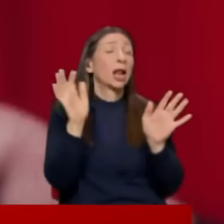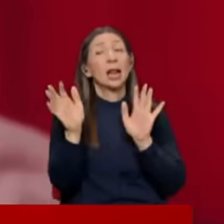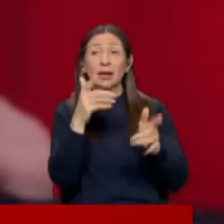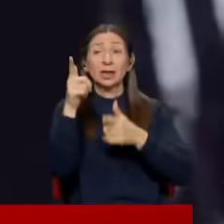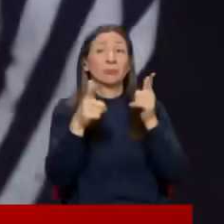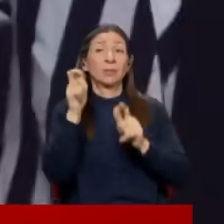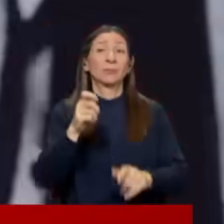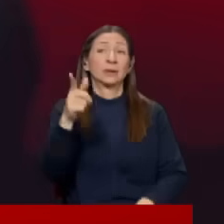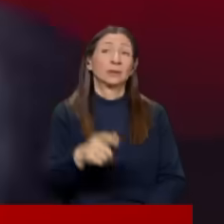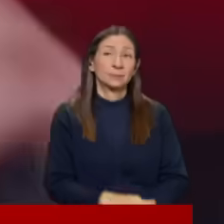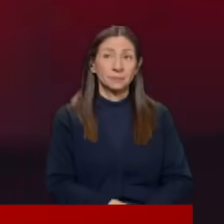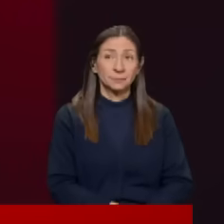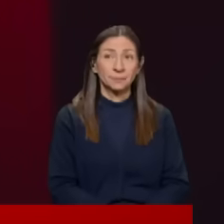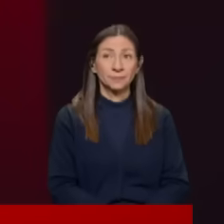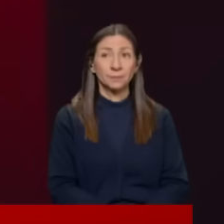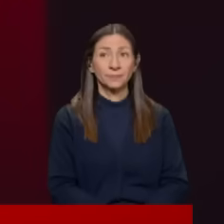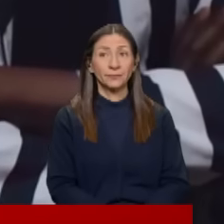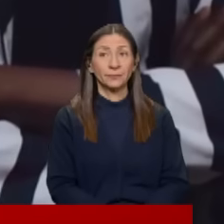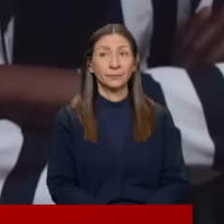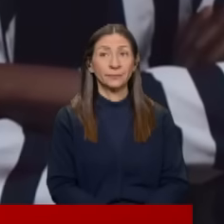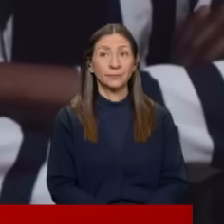klip de çekti.